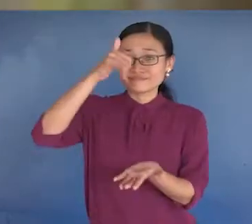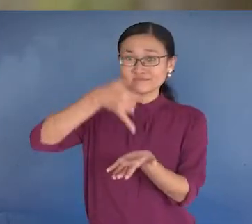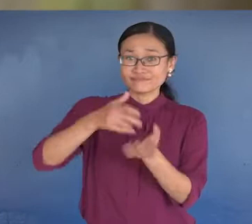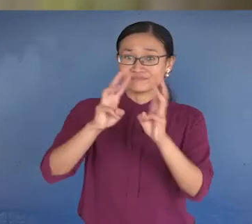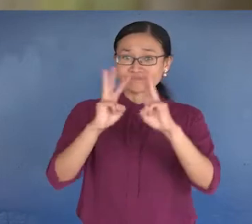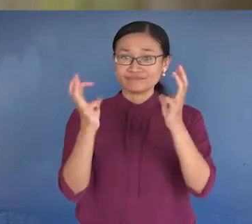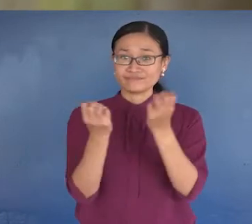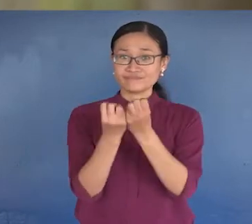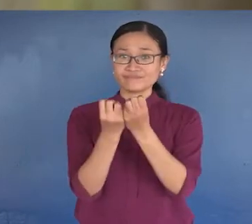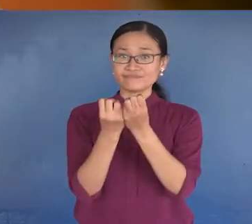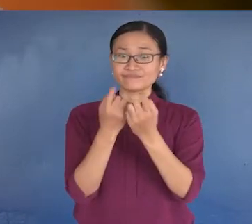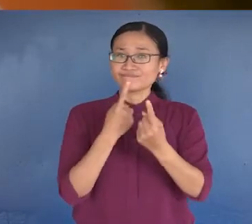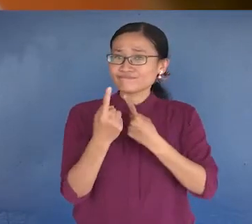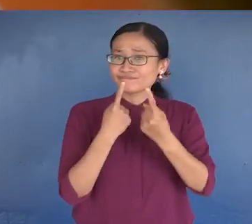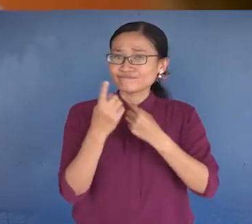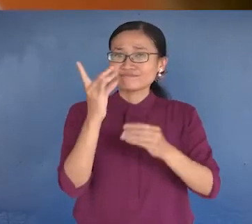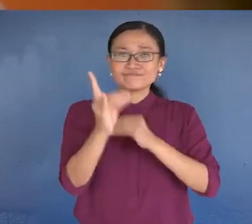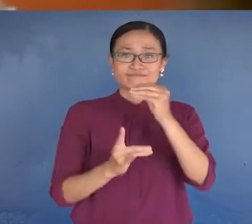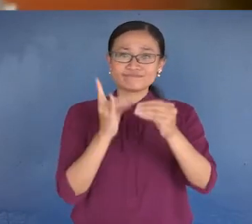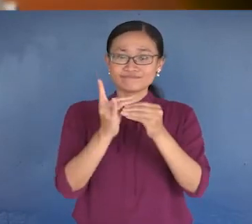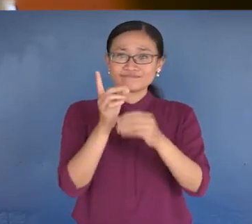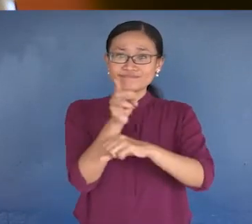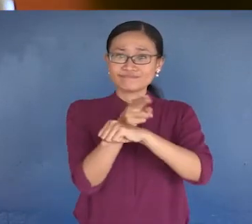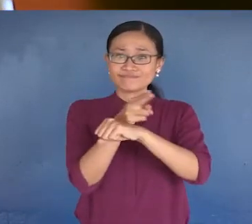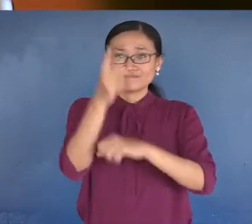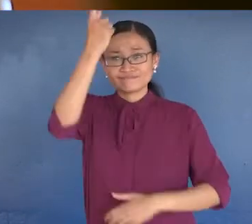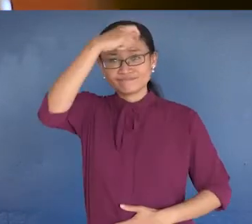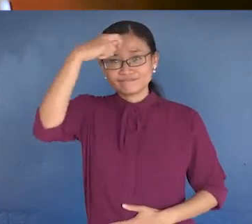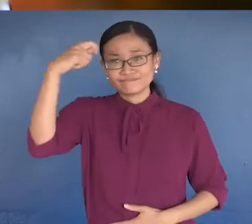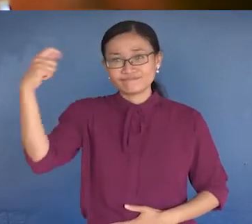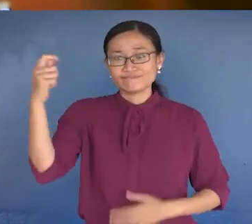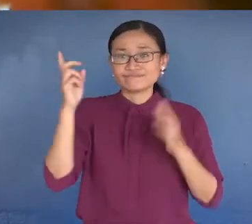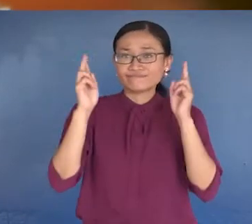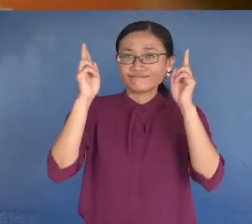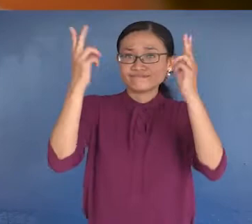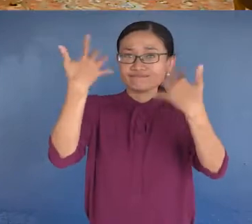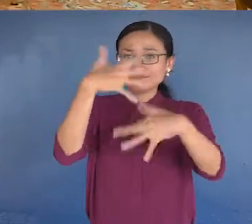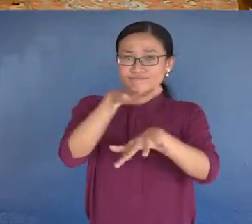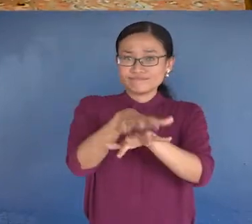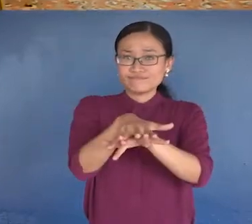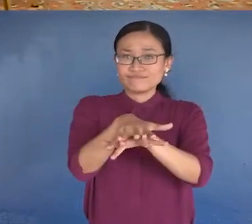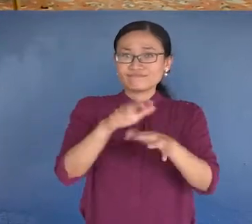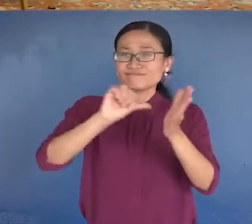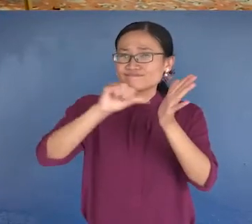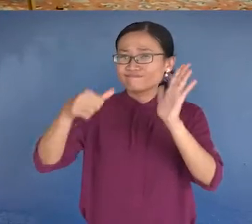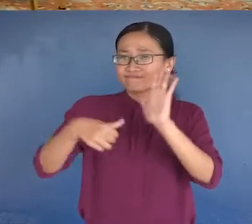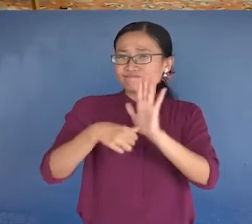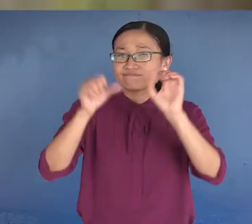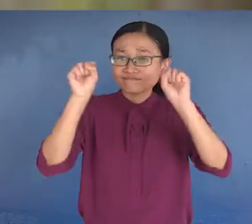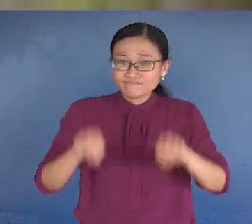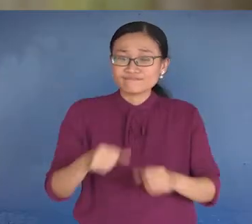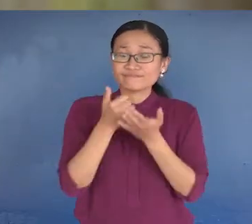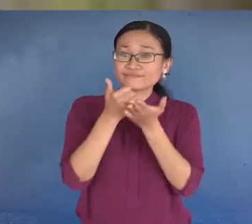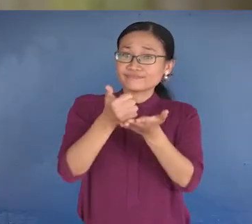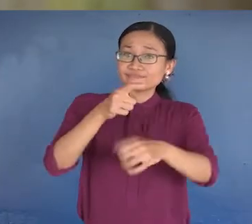ថ្ងៃនេះយើងធ្វើជាសិក្ខាសាលាមួយយើងនិយាយអំពីសិក្ខាសាលាផលិតរឿងបែបបរិយាប័ន្នគឺមានន័យថាគឺ